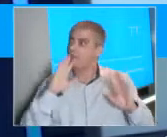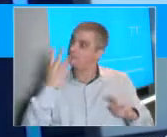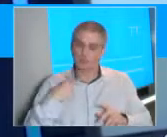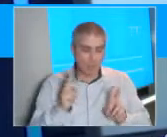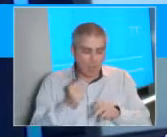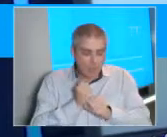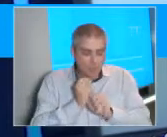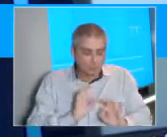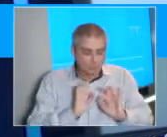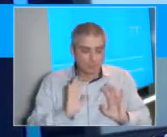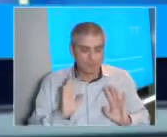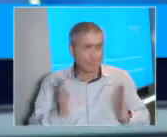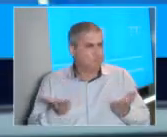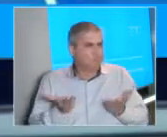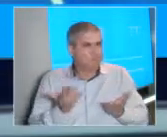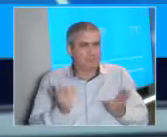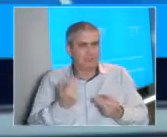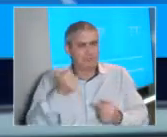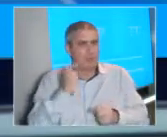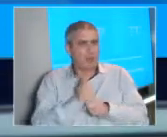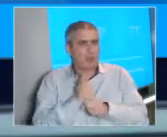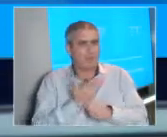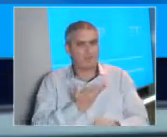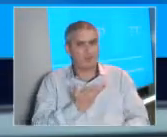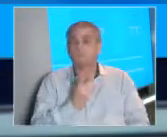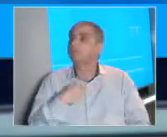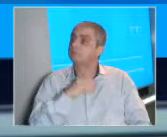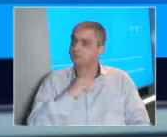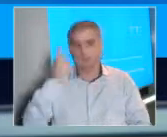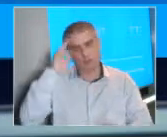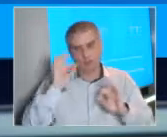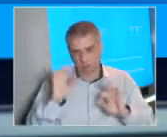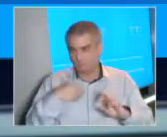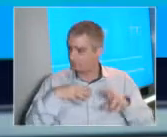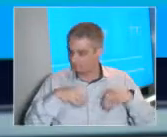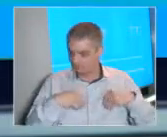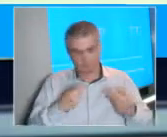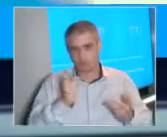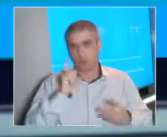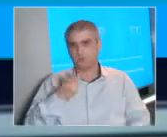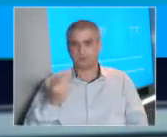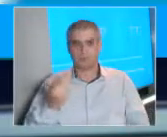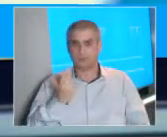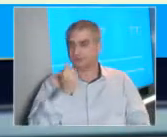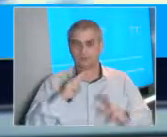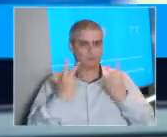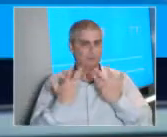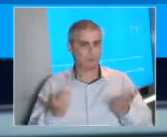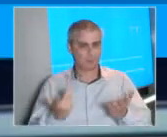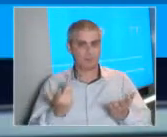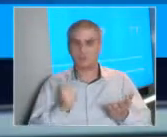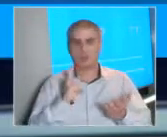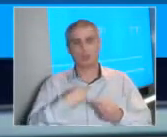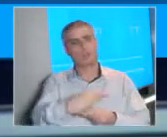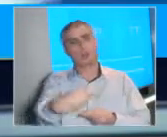יכול לעשות בהם כלום. צריך להיות הגיוני. איזה מנהל יכול לנהל ככה נמל? אני מסכים שצריך להיות הגיוניים, ואני מסכים גם עם עודד, לא צריך זה כסף ציבורי, זה